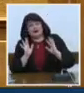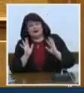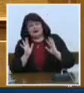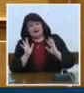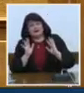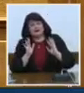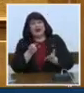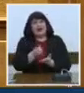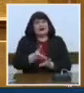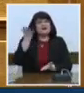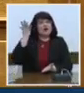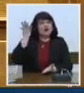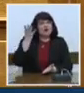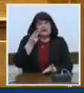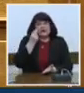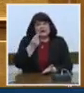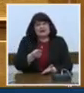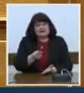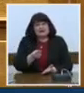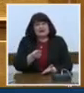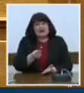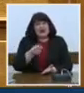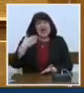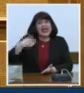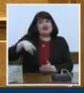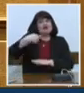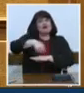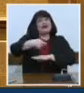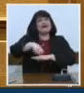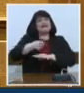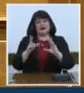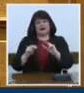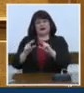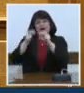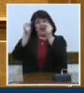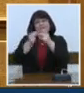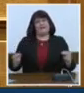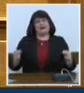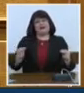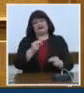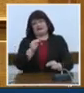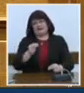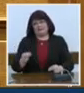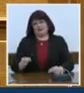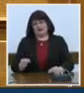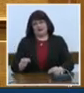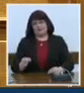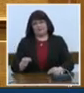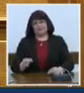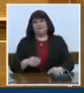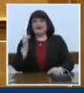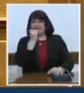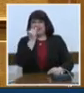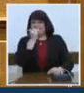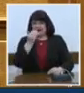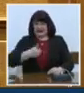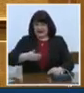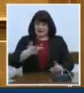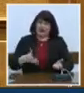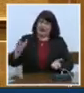αξιολόγηση αλλά κυρίως και για την εξοδικαστική επίλυση αυτής της κατηγορίας. Ενώ σύντομα θα έρθει προς κύρωση στη